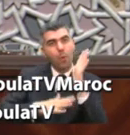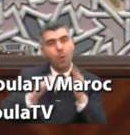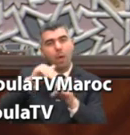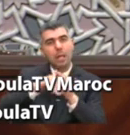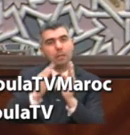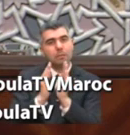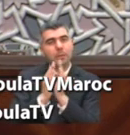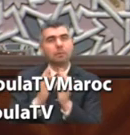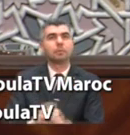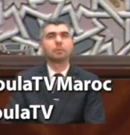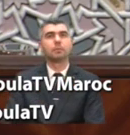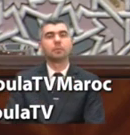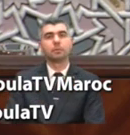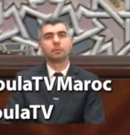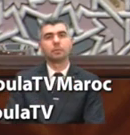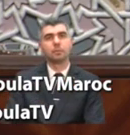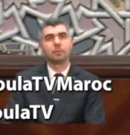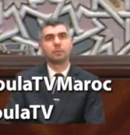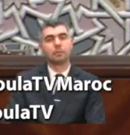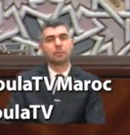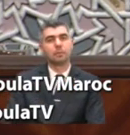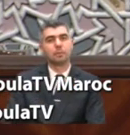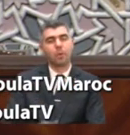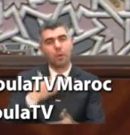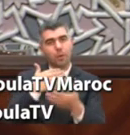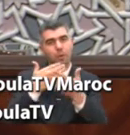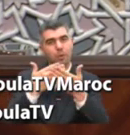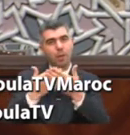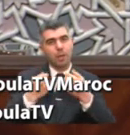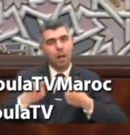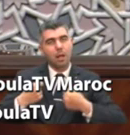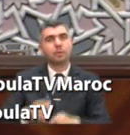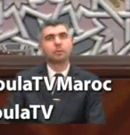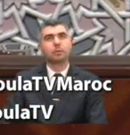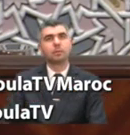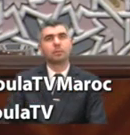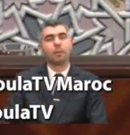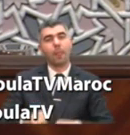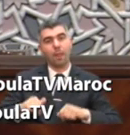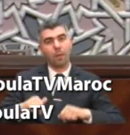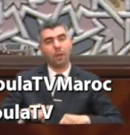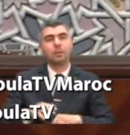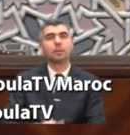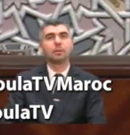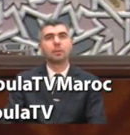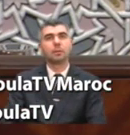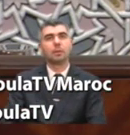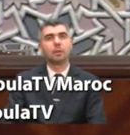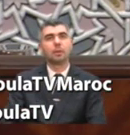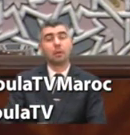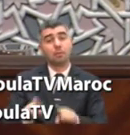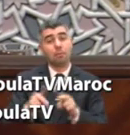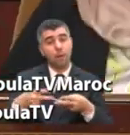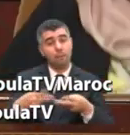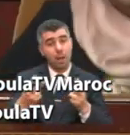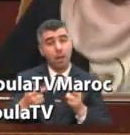والتنمية. تفضلي السيدة النائبة. شكرا سيد الرئيس. سيدة الوزيرة المحترمة، شكل إخراج